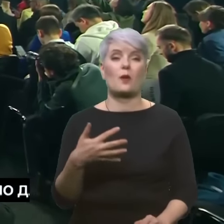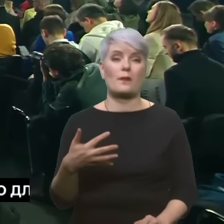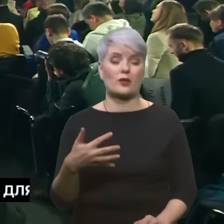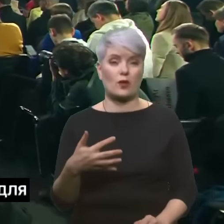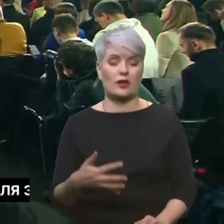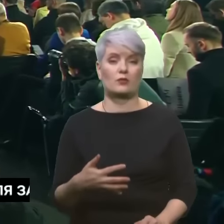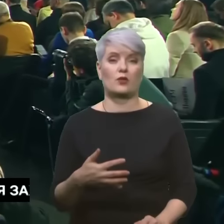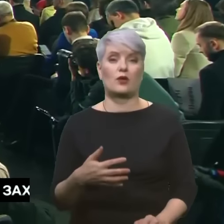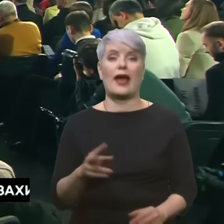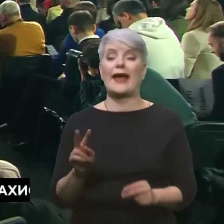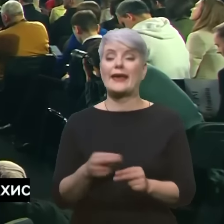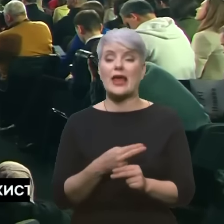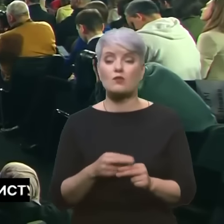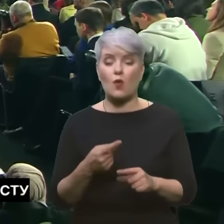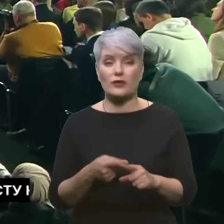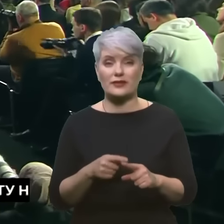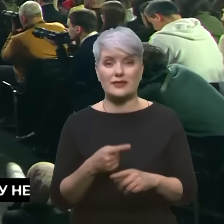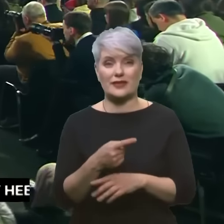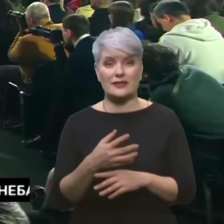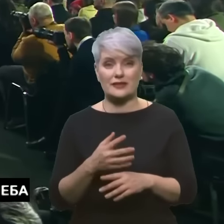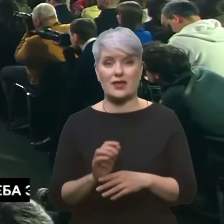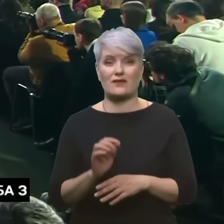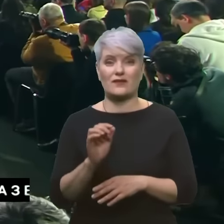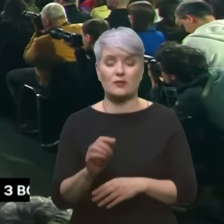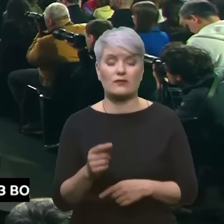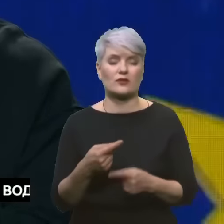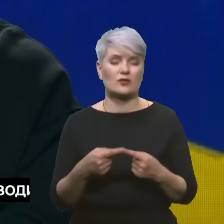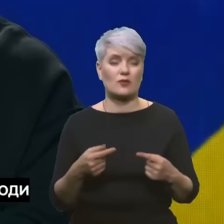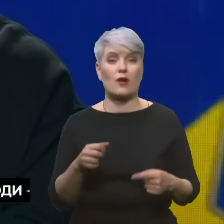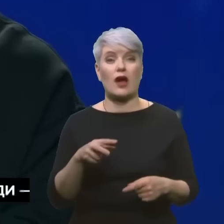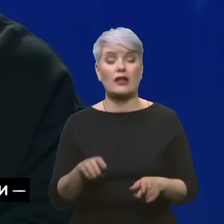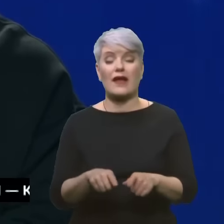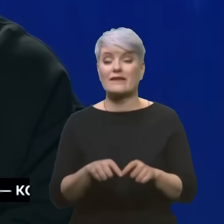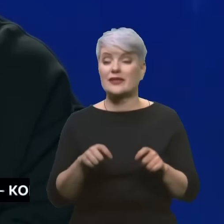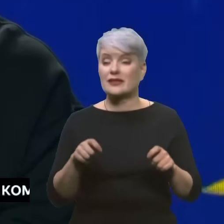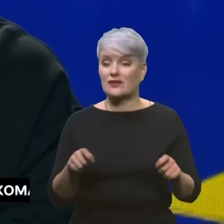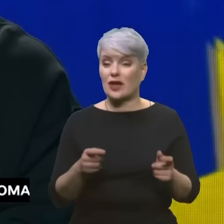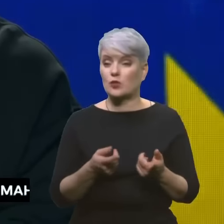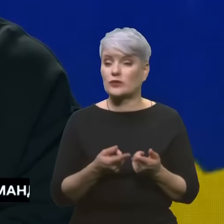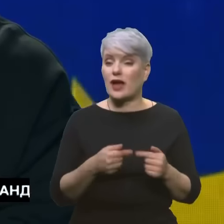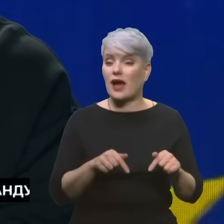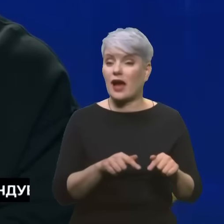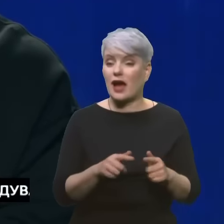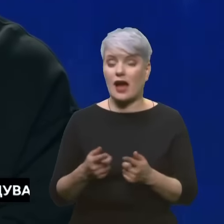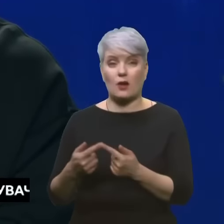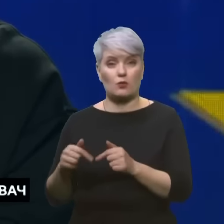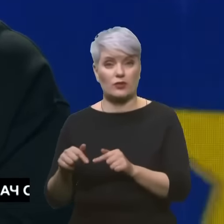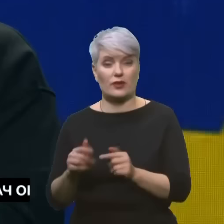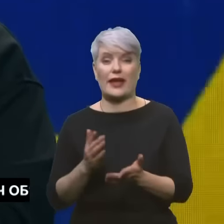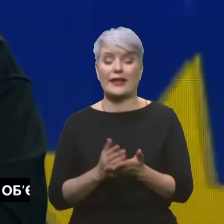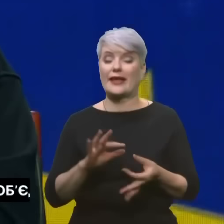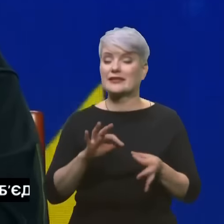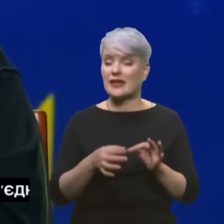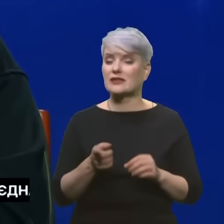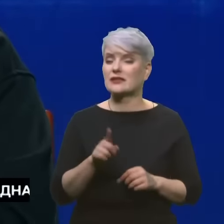щодо ремонтів цих систем, відправки тощо. Але відкриваються потрішки хаби. Є ускладнощі навіть з